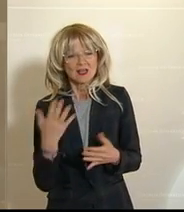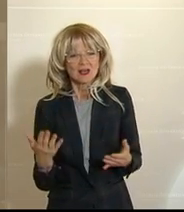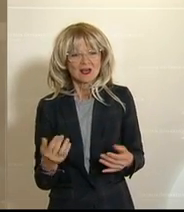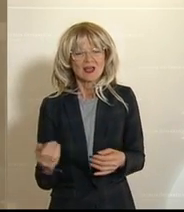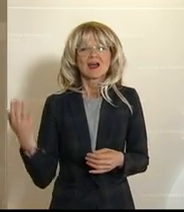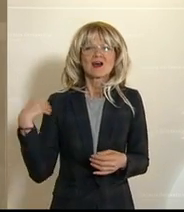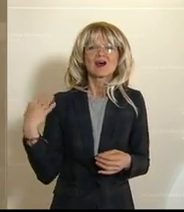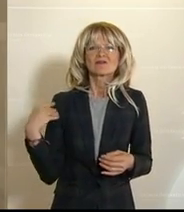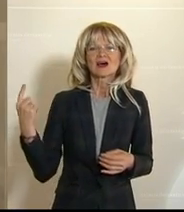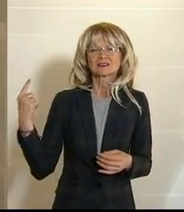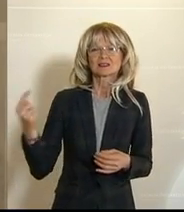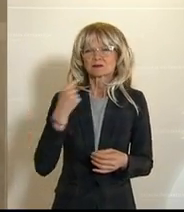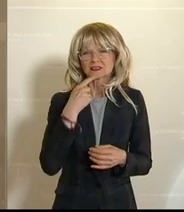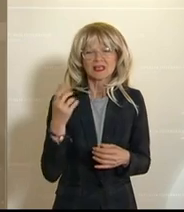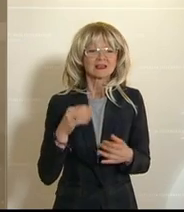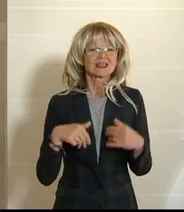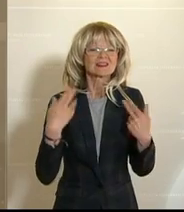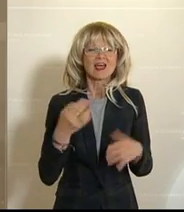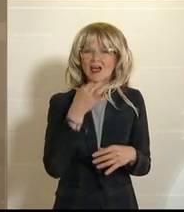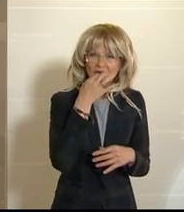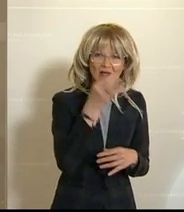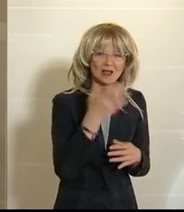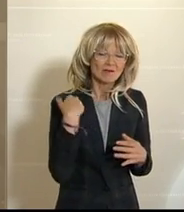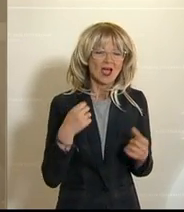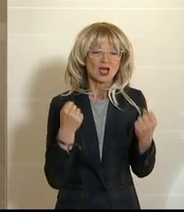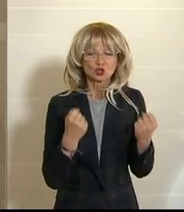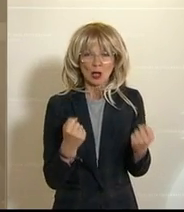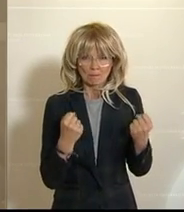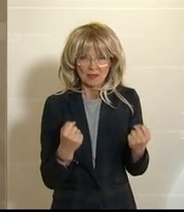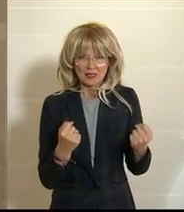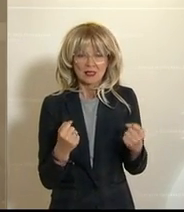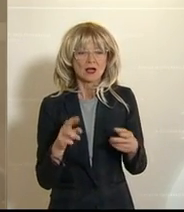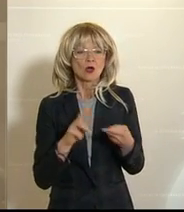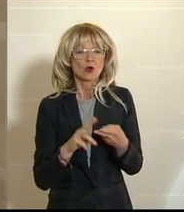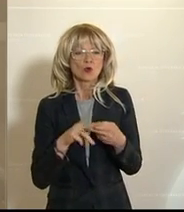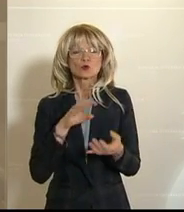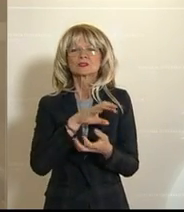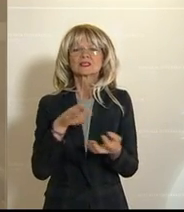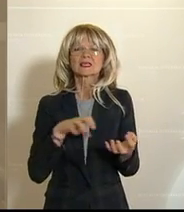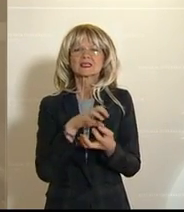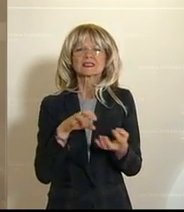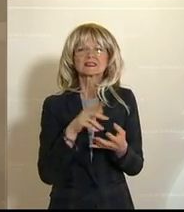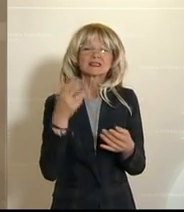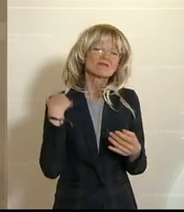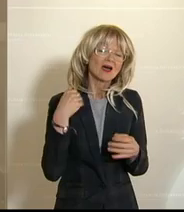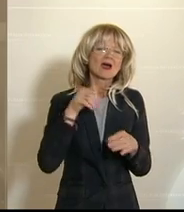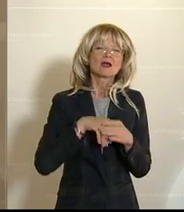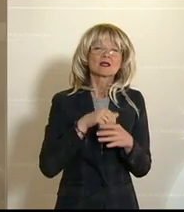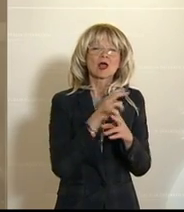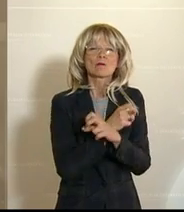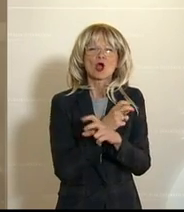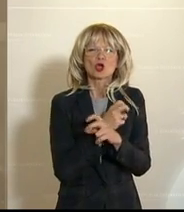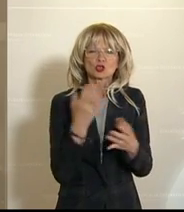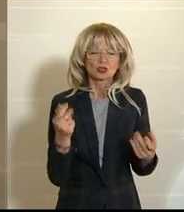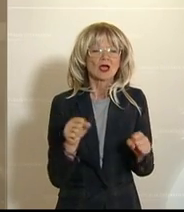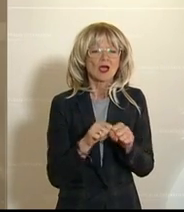sie die Nachfrage stabilisiert haben und in Zeiten 2008, als die Krise auch in Österreich geschlagen worden ist, die Massenkaufkraft